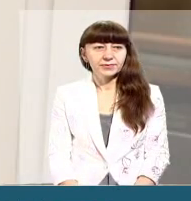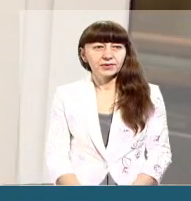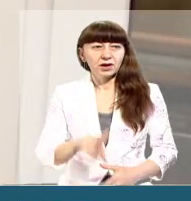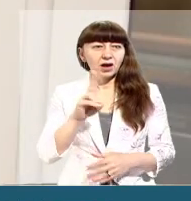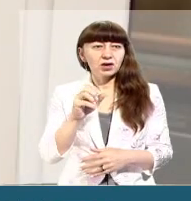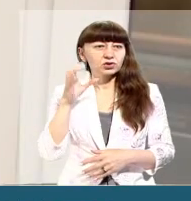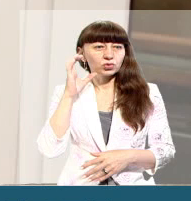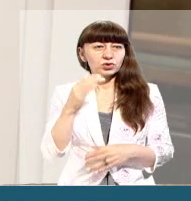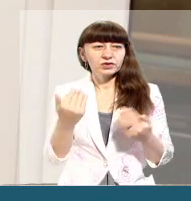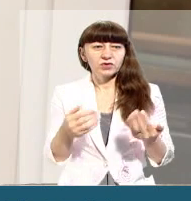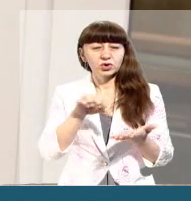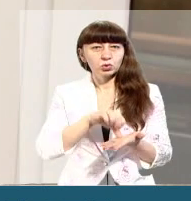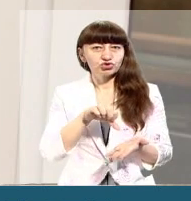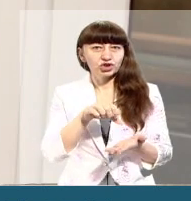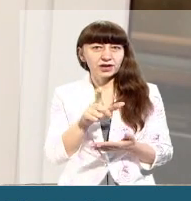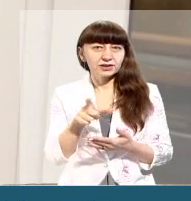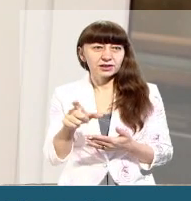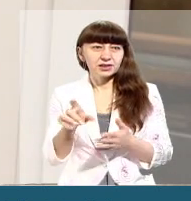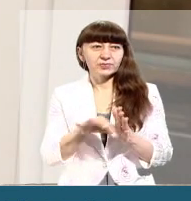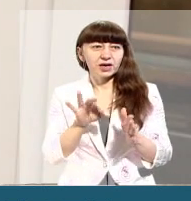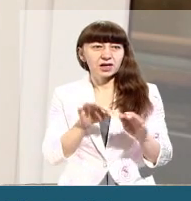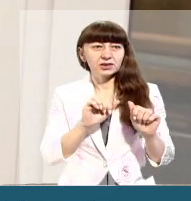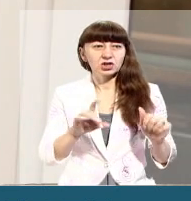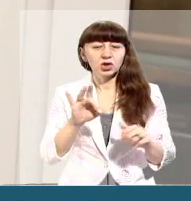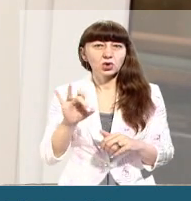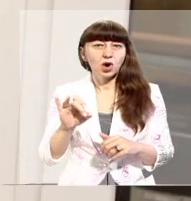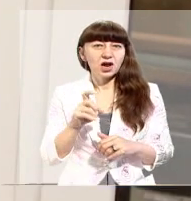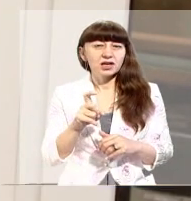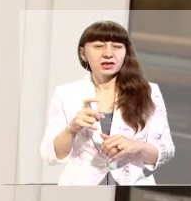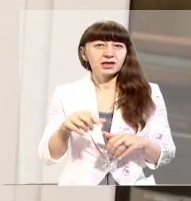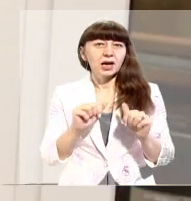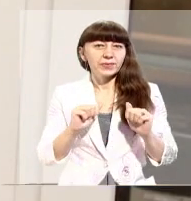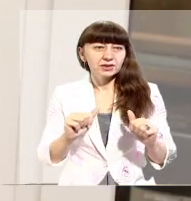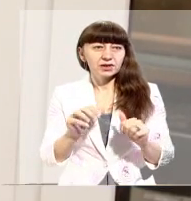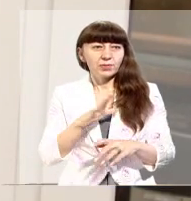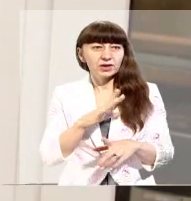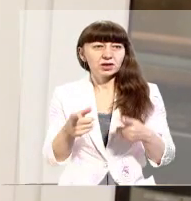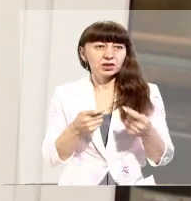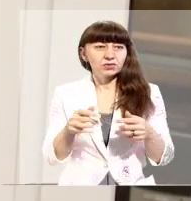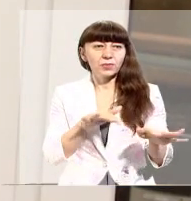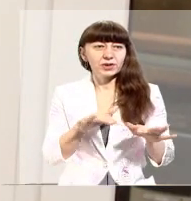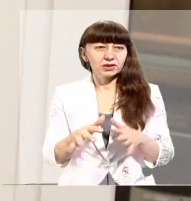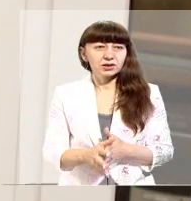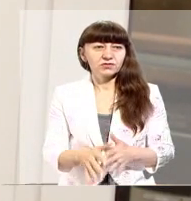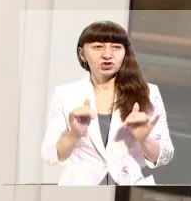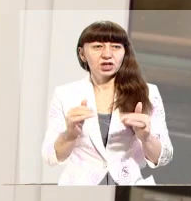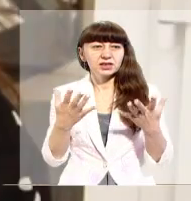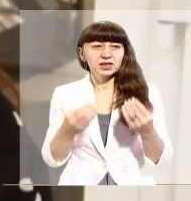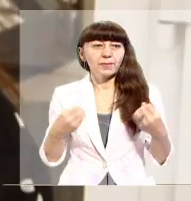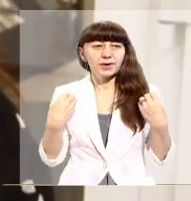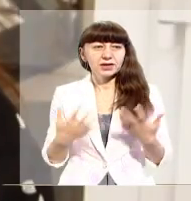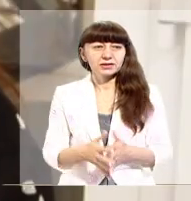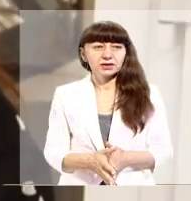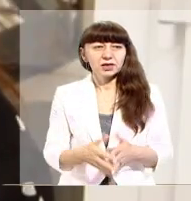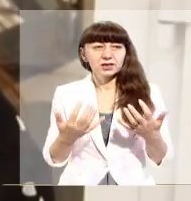слушателей сегодня у нас выступают члены избирательной комиссии, территориальной избирательной комиссии. Для них было организовано мероприятие в честь дня празднования.